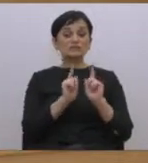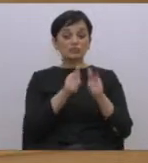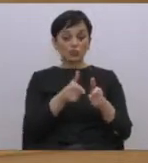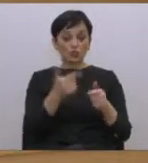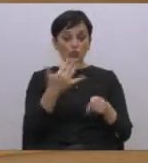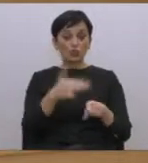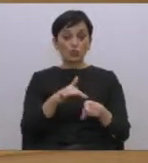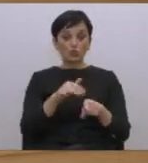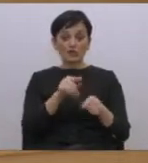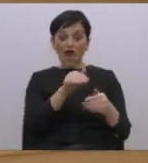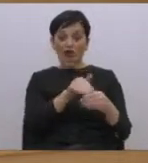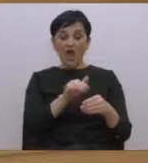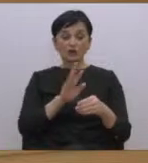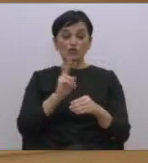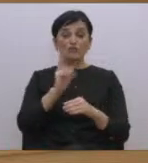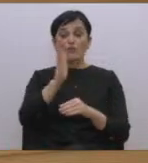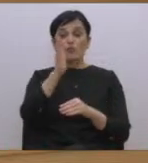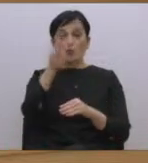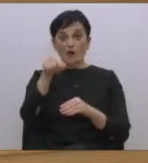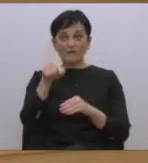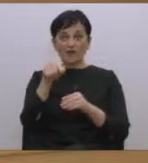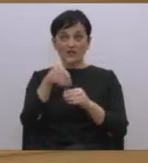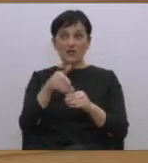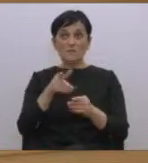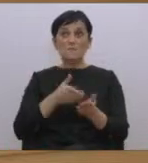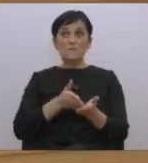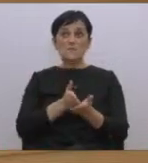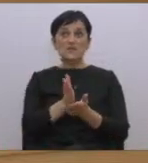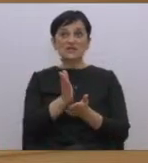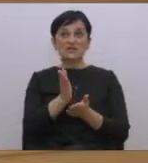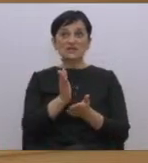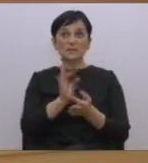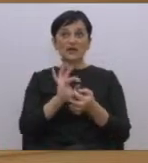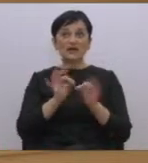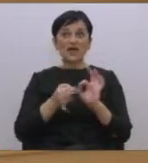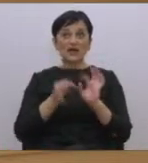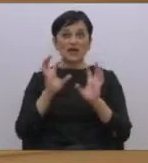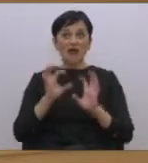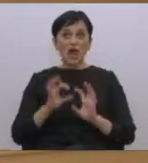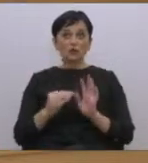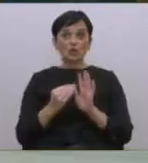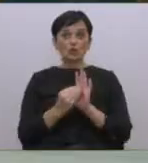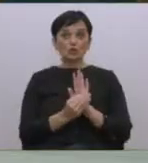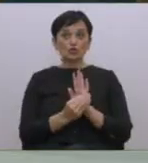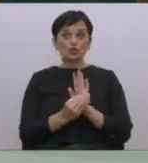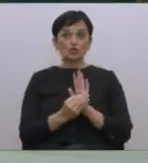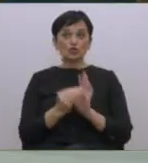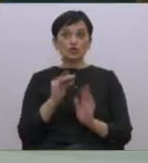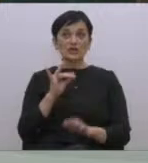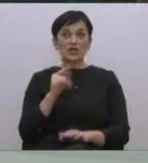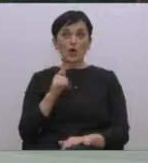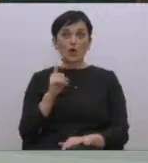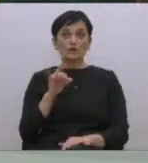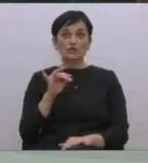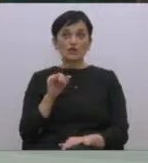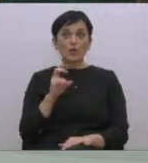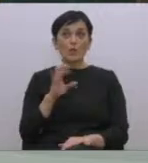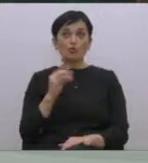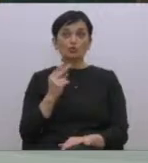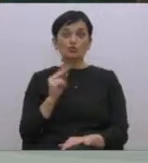vinț șair, ceva, mamalși, imas, șehos, anu, ai principii, ro, carco, loti, osganoși. Iago Huchia, Tianti